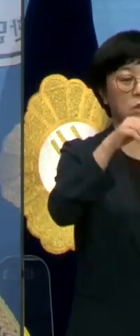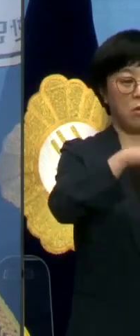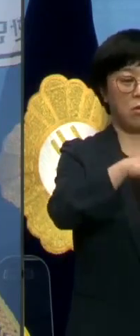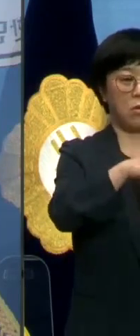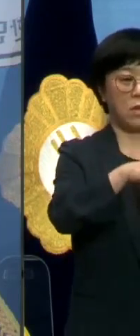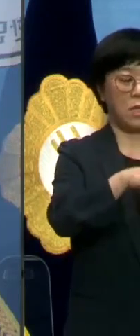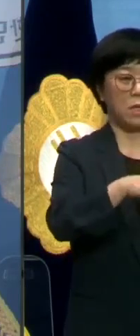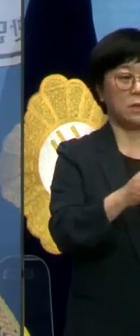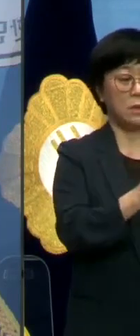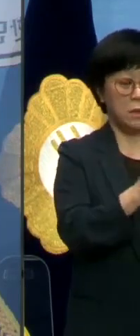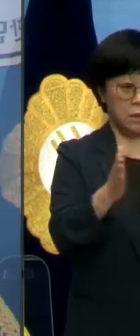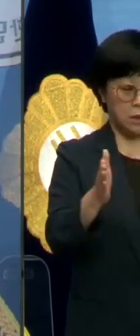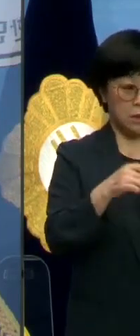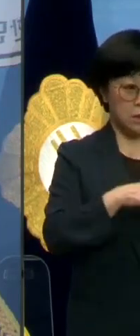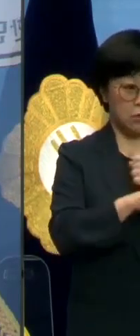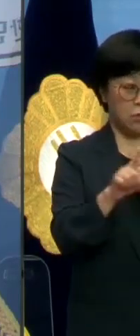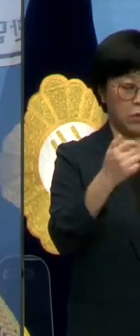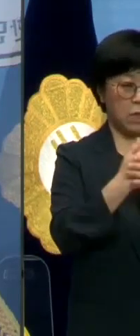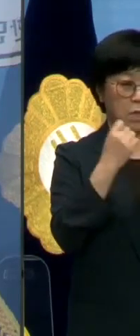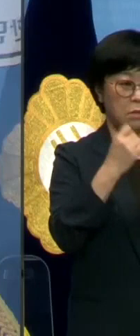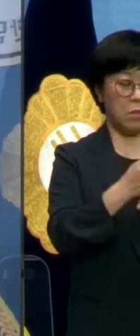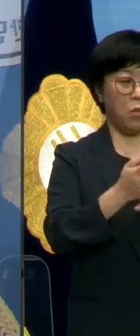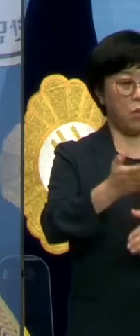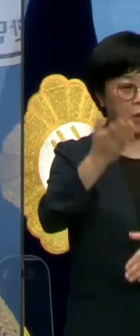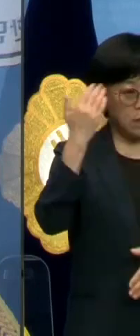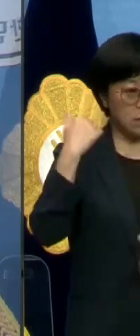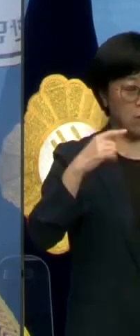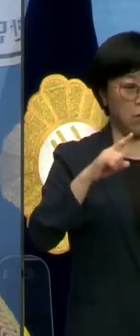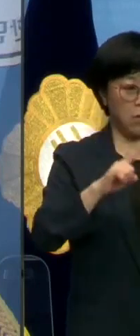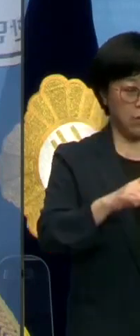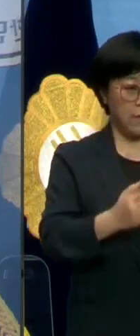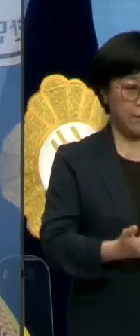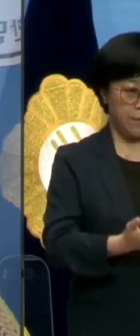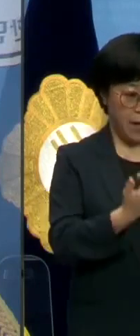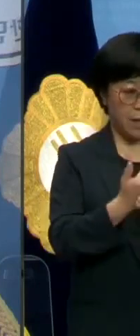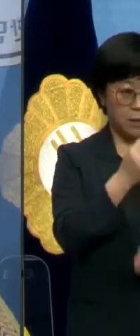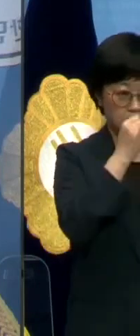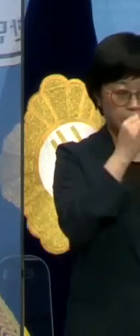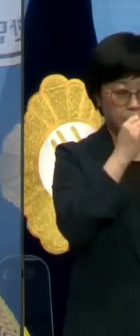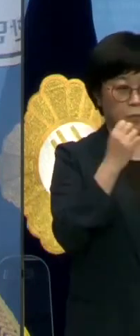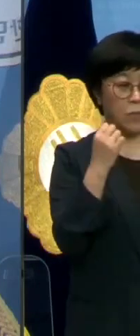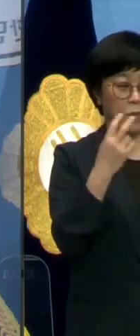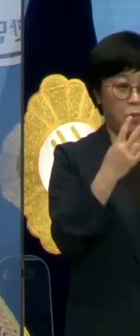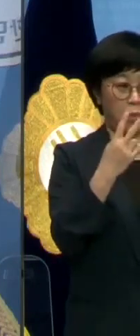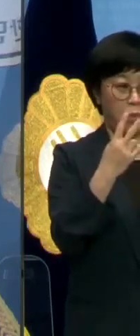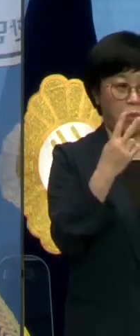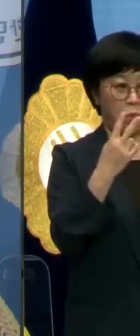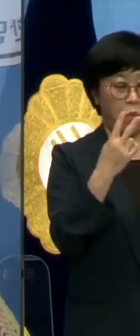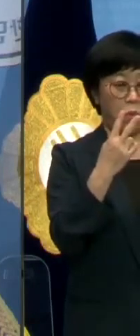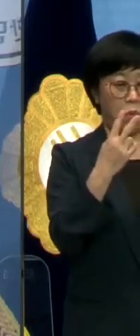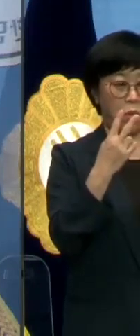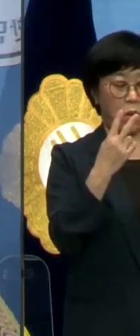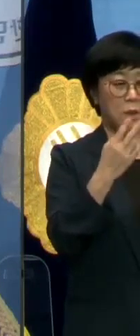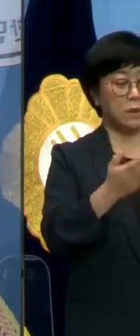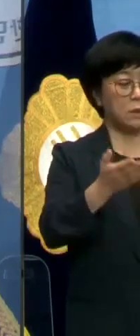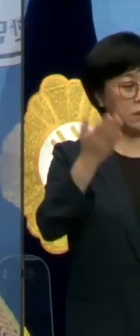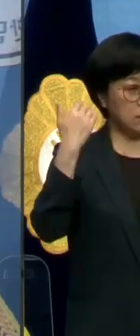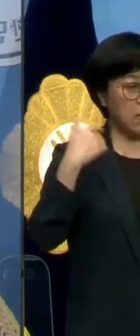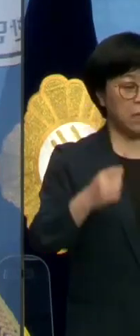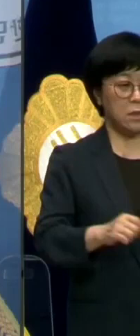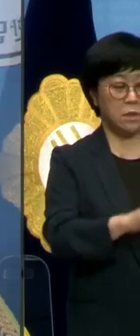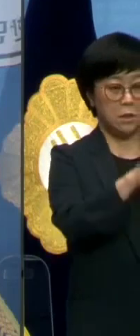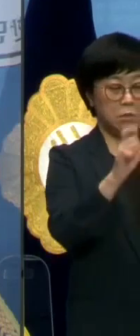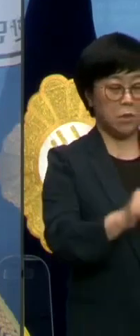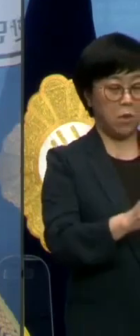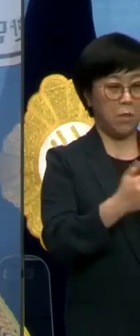보궐선거의 실시 사유는 이미 오래전에 발생해 있다. 또한 지난